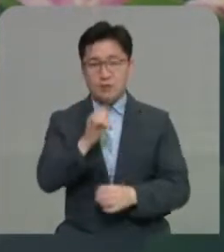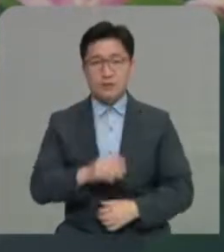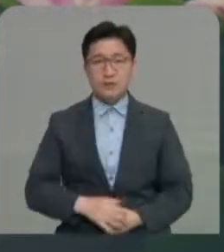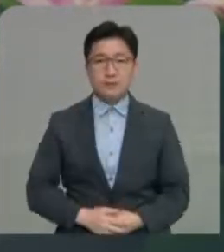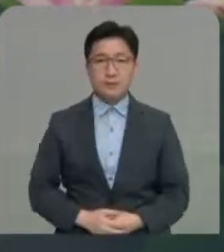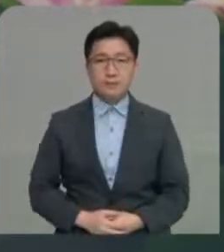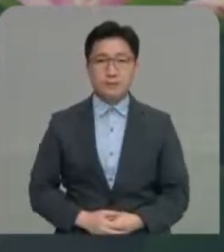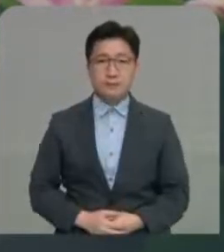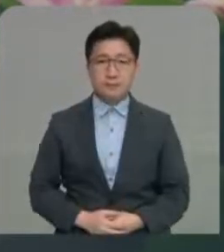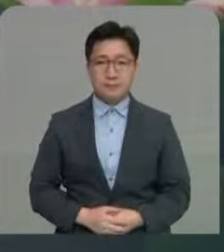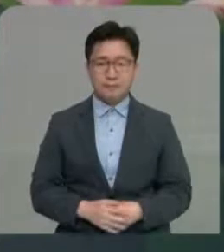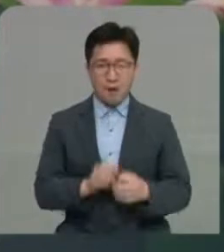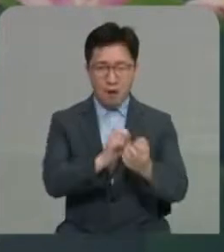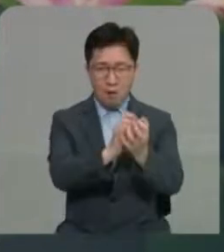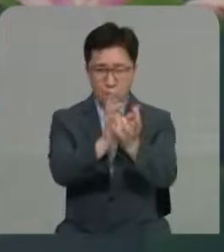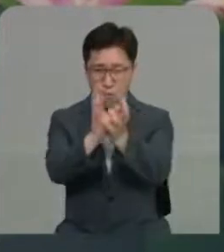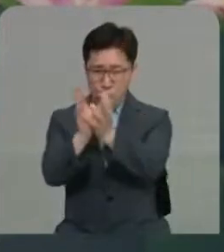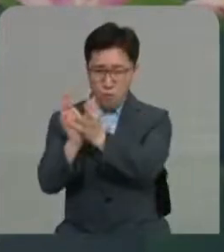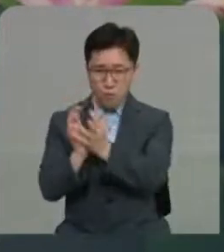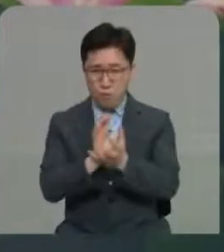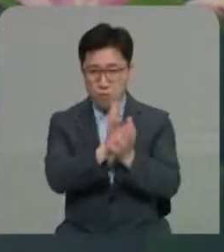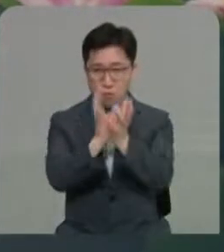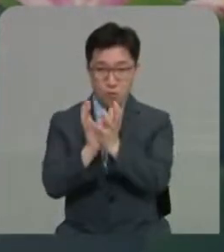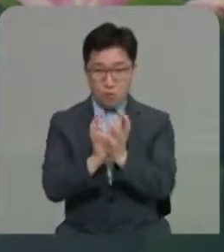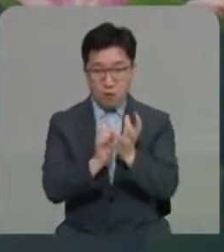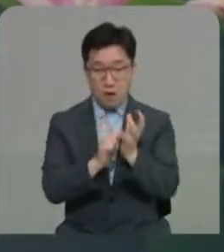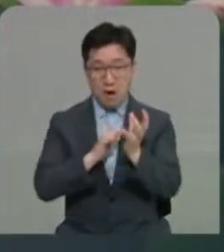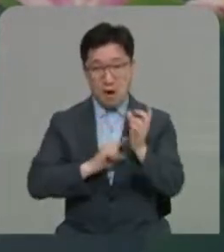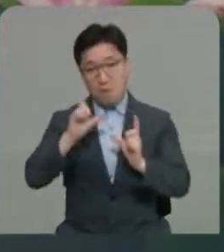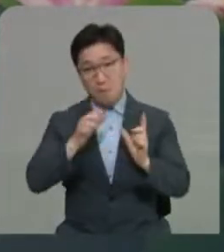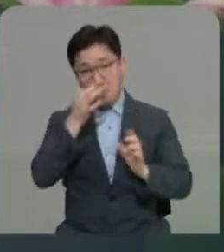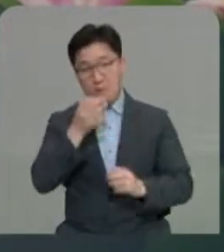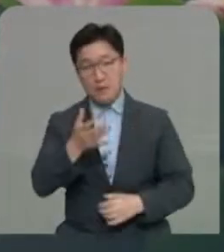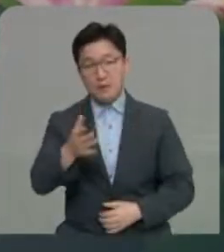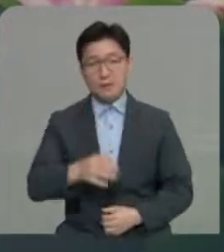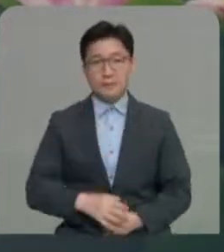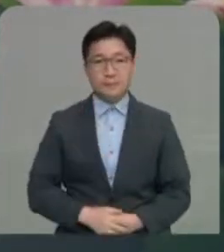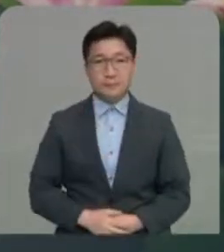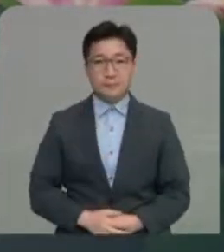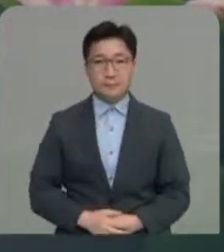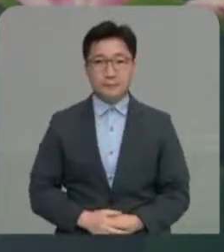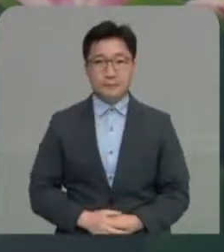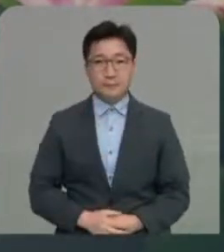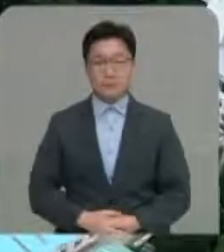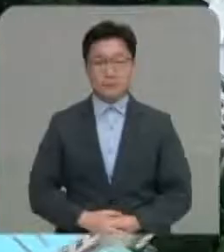있습니다 은혜란 연꽃의 정치를 이수진 기자가 담아왔습니다